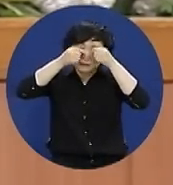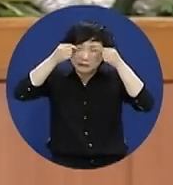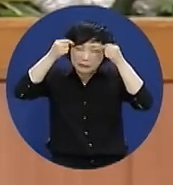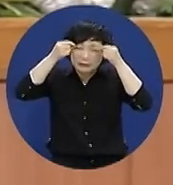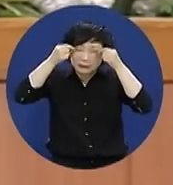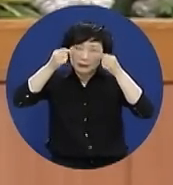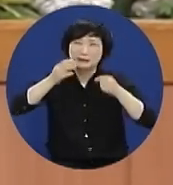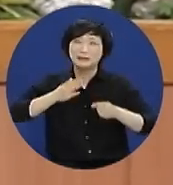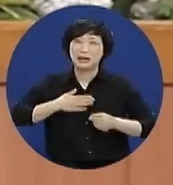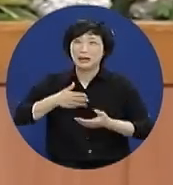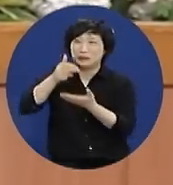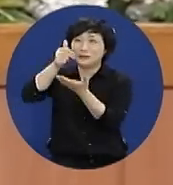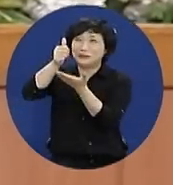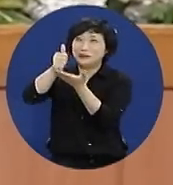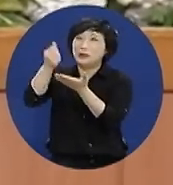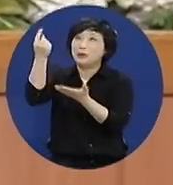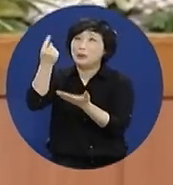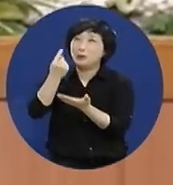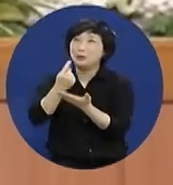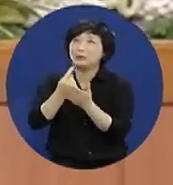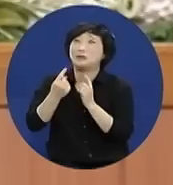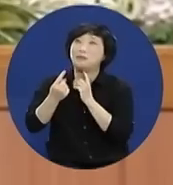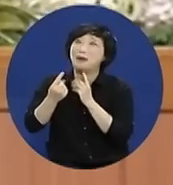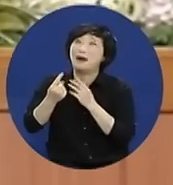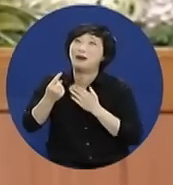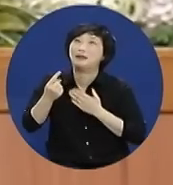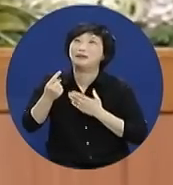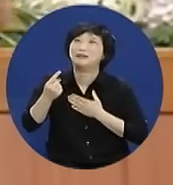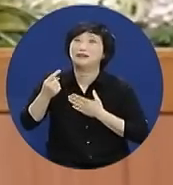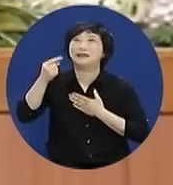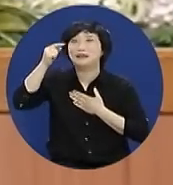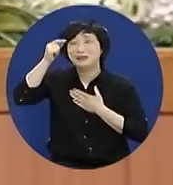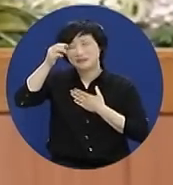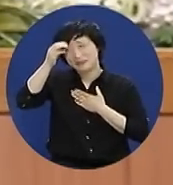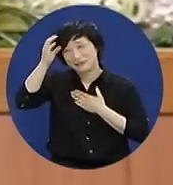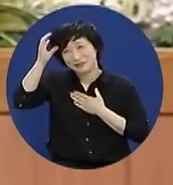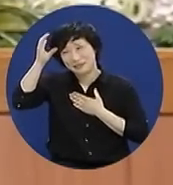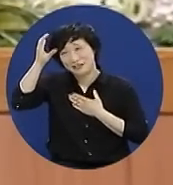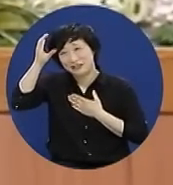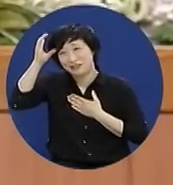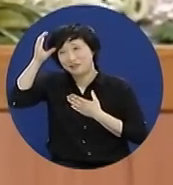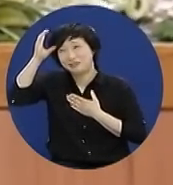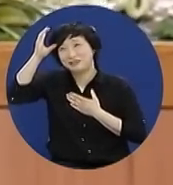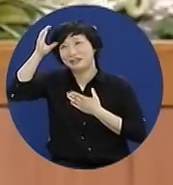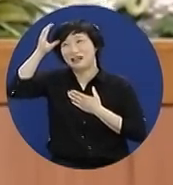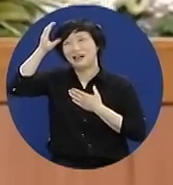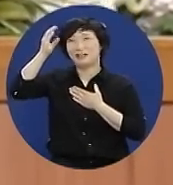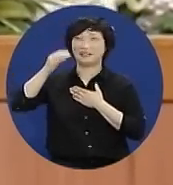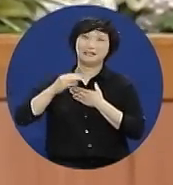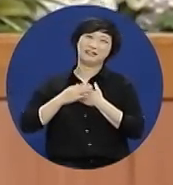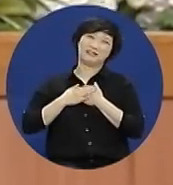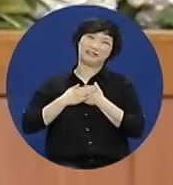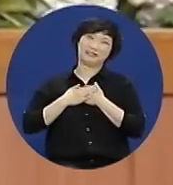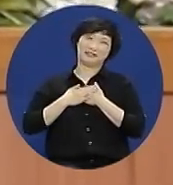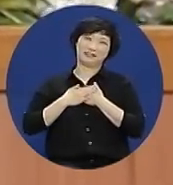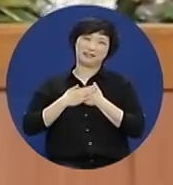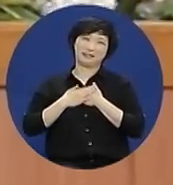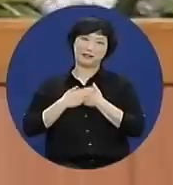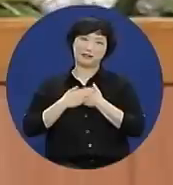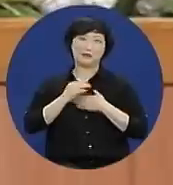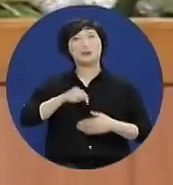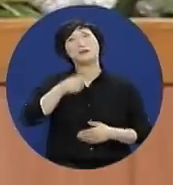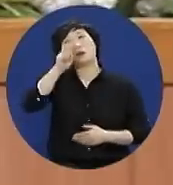我が主がられることだけでます